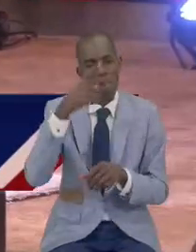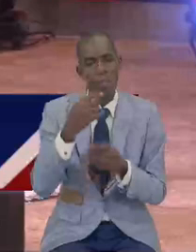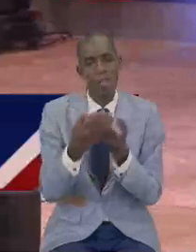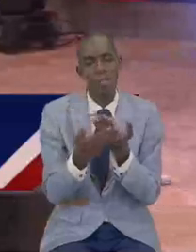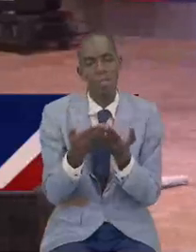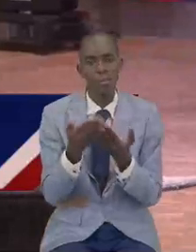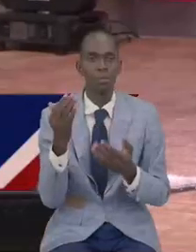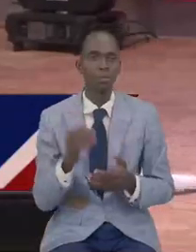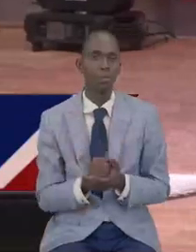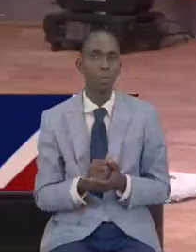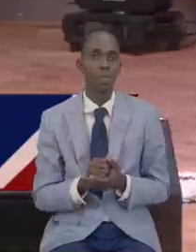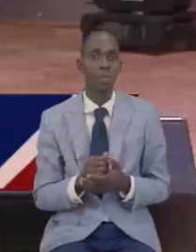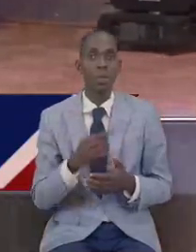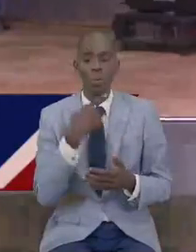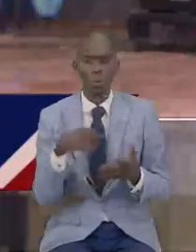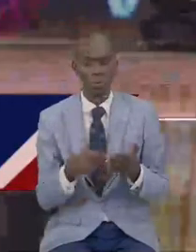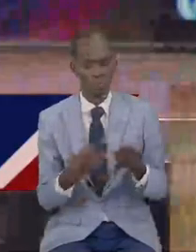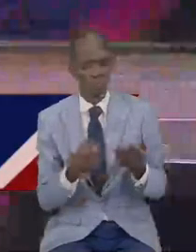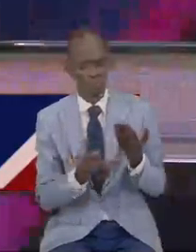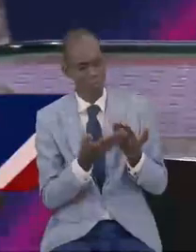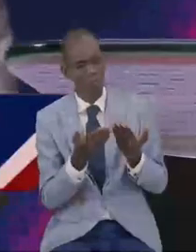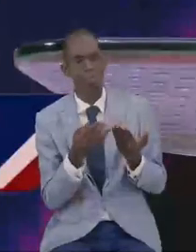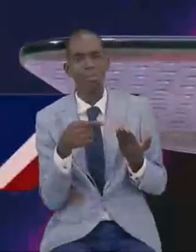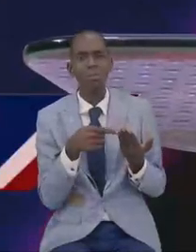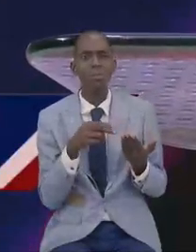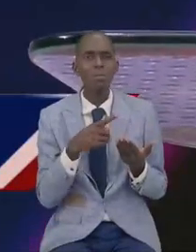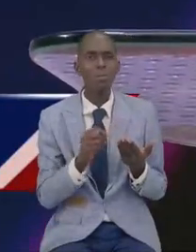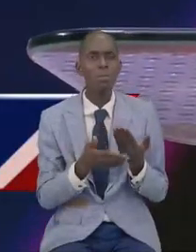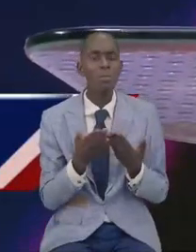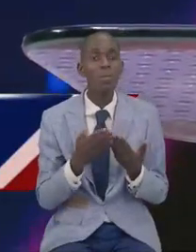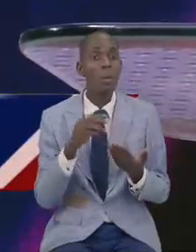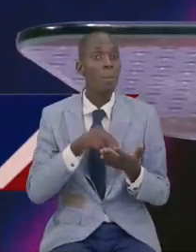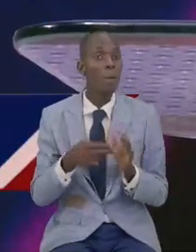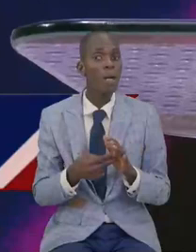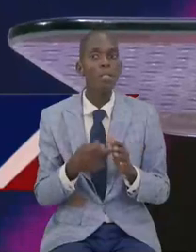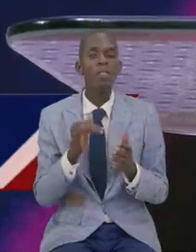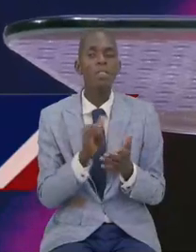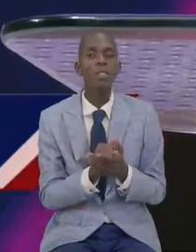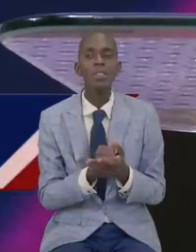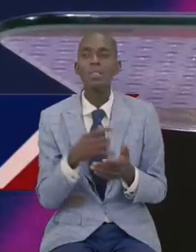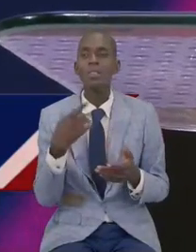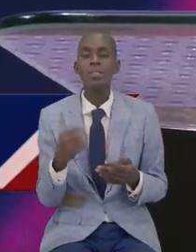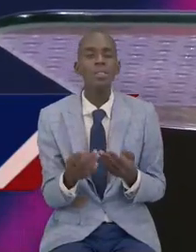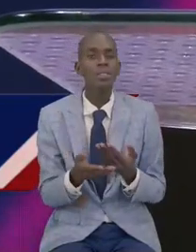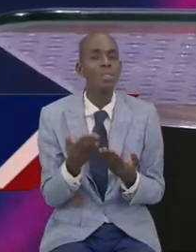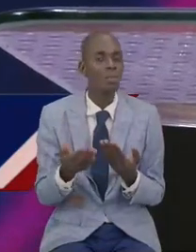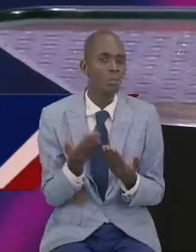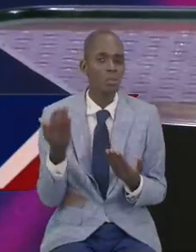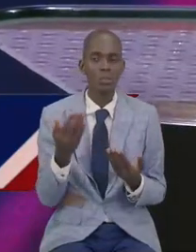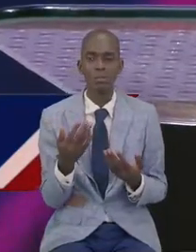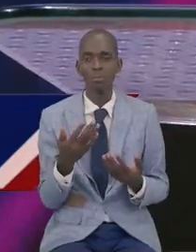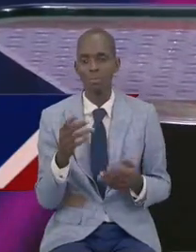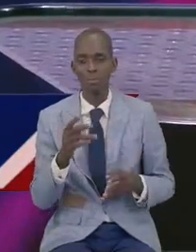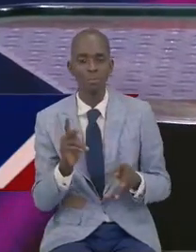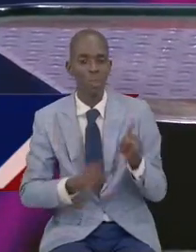verset 8. La loi de l'Éternel est parfaite, elle restaure l'âme. Le témoignage de l'Éternel est véritable, il rend sage